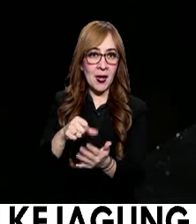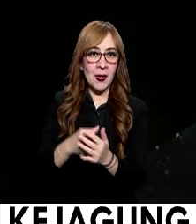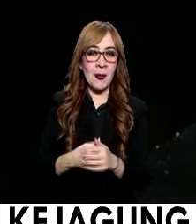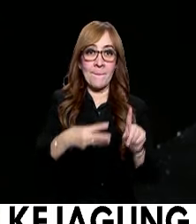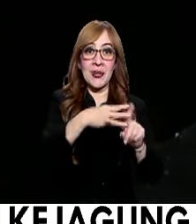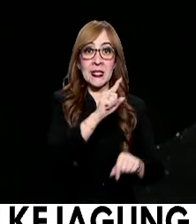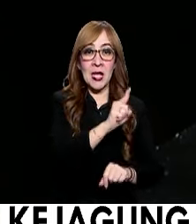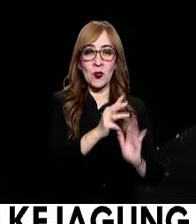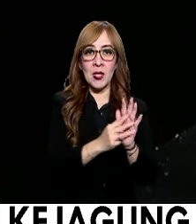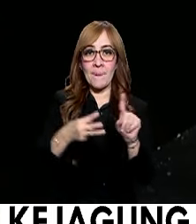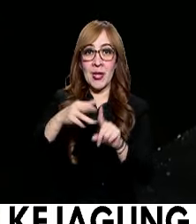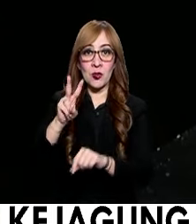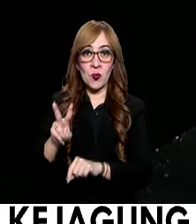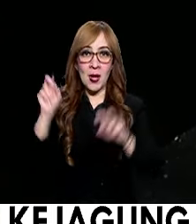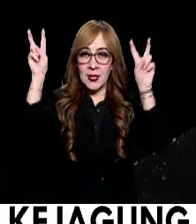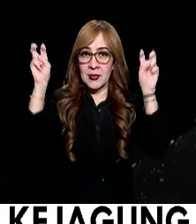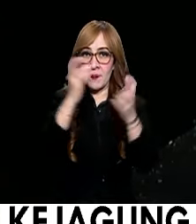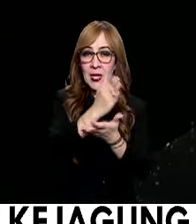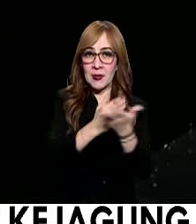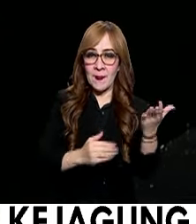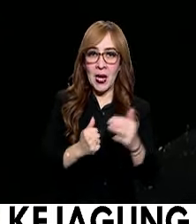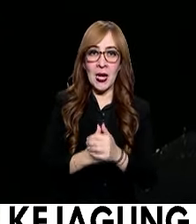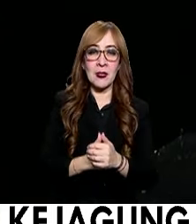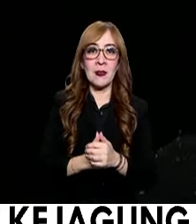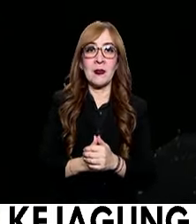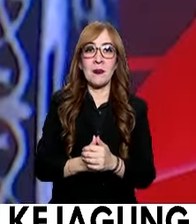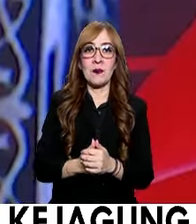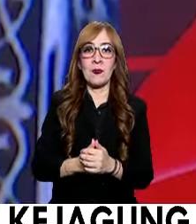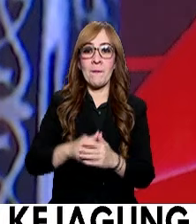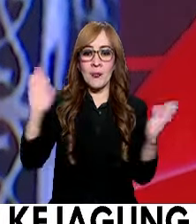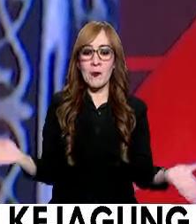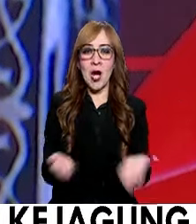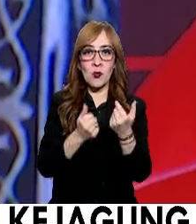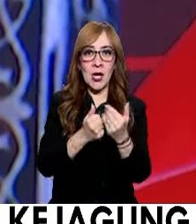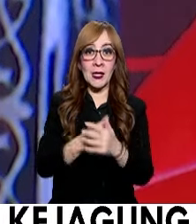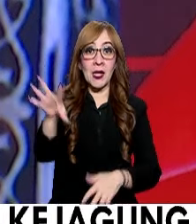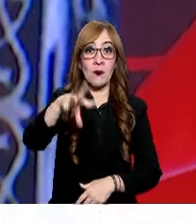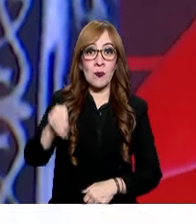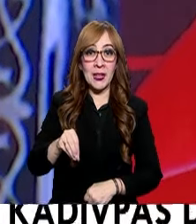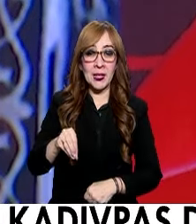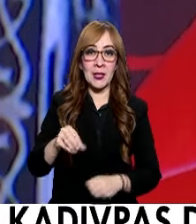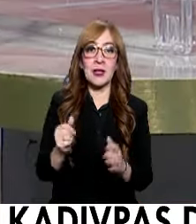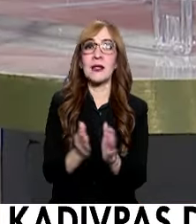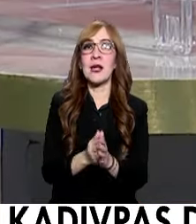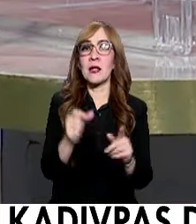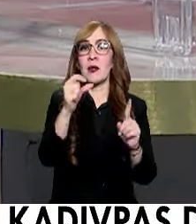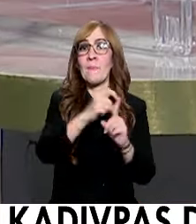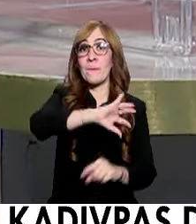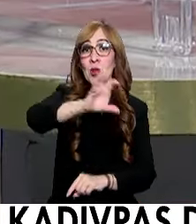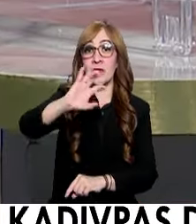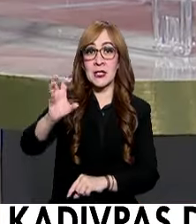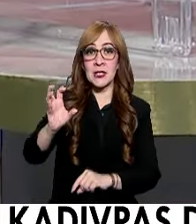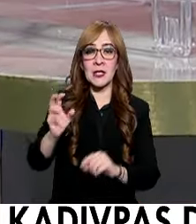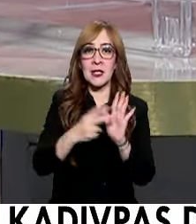B2 untuk subtema menyerasikan pelaksanaan pembangunan daerah kabupaten atau kota dan provinsi dengan nasional